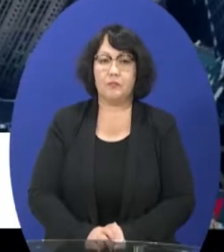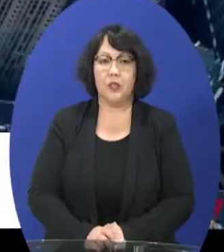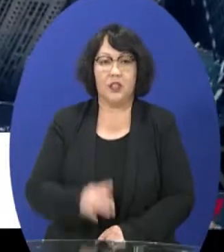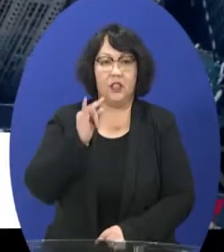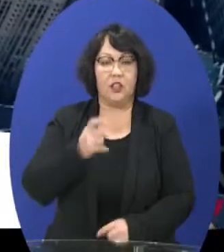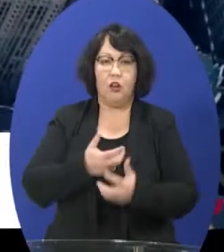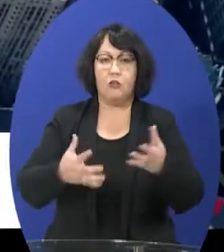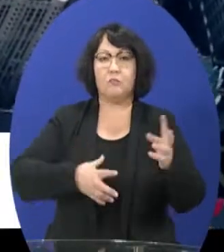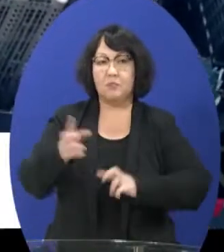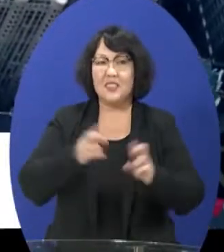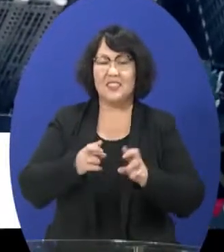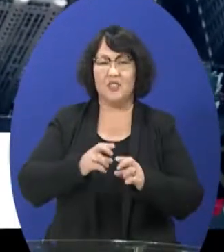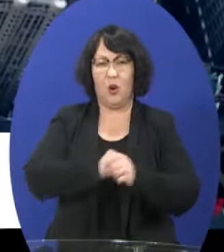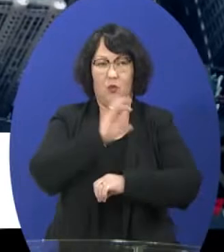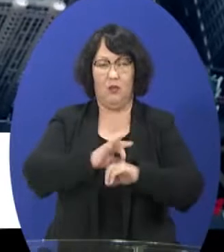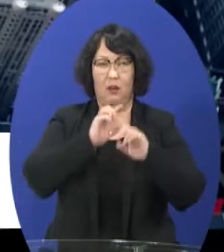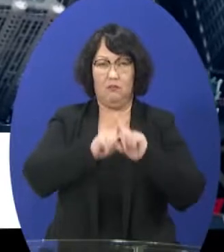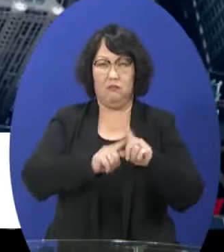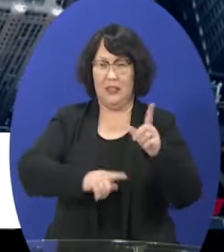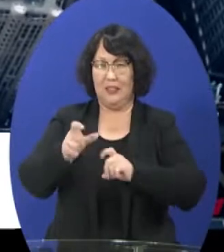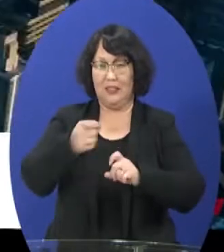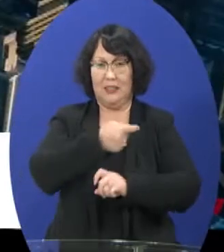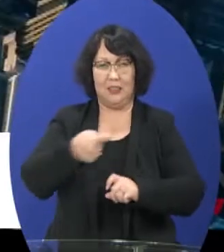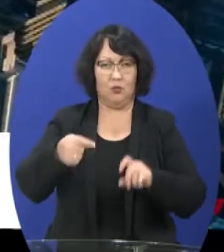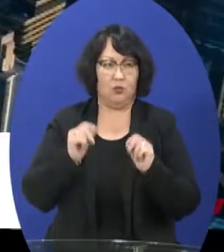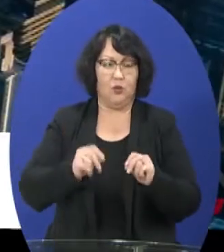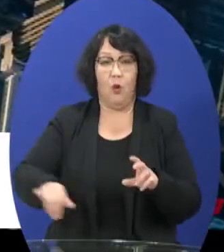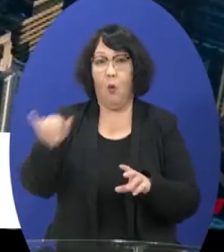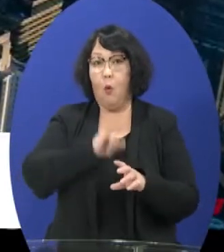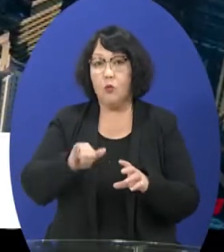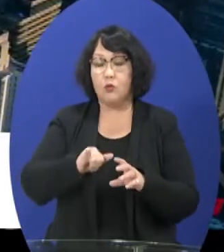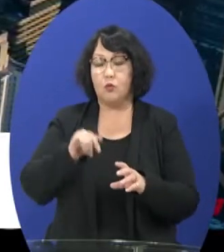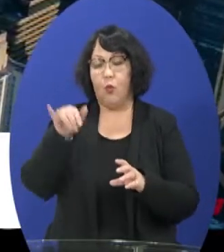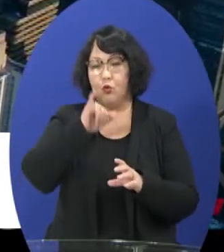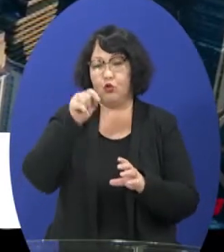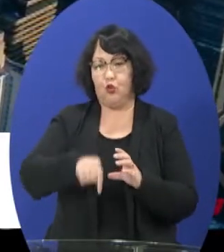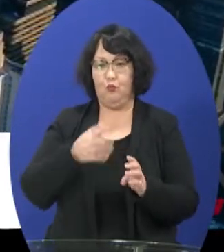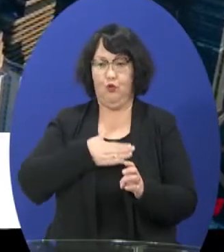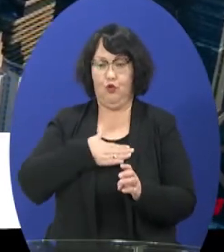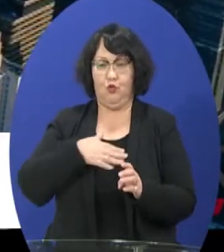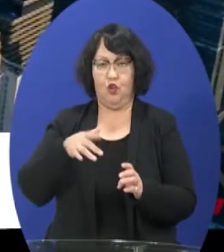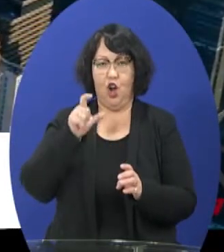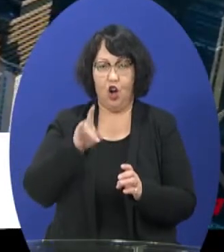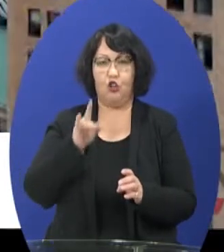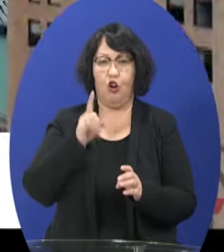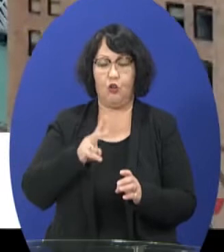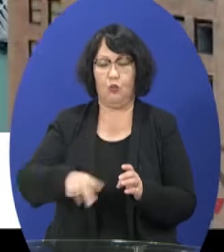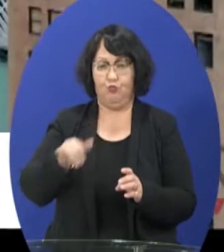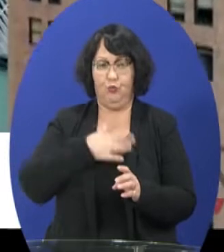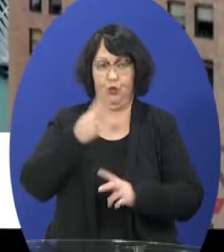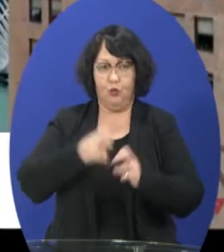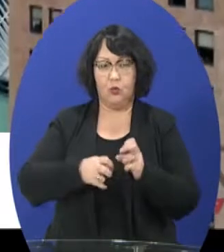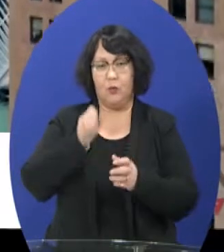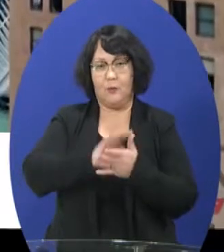Их их бизнесуд хөл хорой норж эдийн засгийн хасах баланс заасан энэ цаг үед улс орнууд дотоодын үйлдвэрлэгчдэд дэмжих зөвхөн эх орныхоо бүтээгдэхүүнийг худалдаж авах